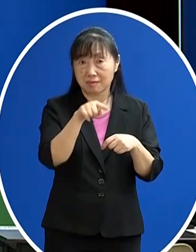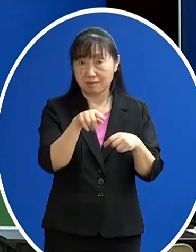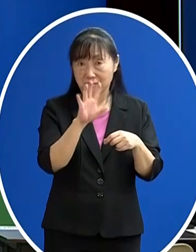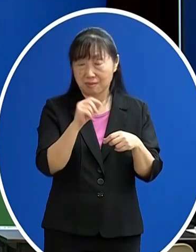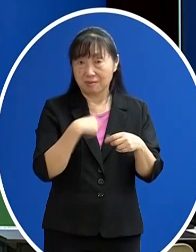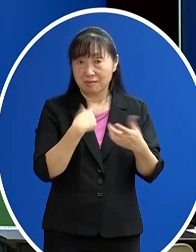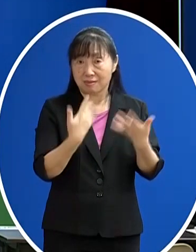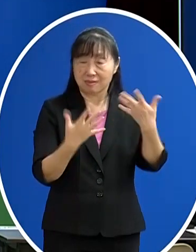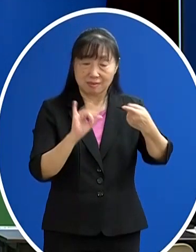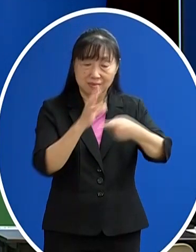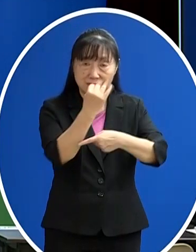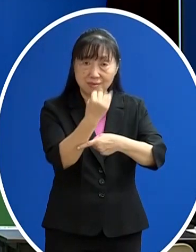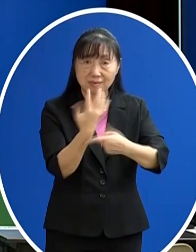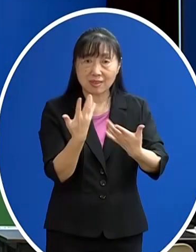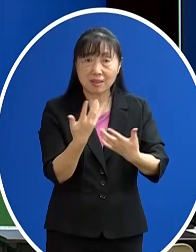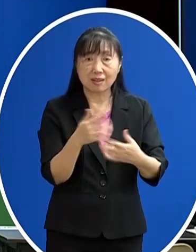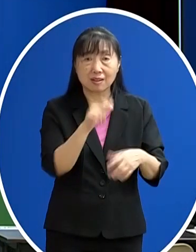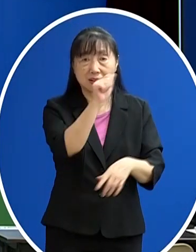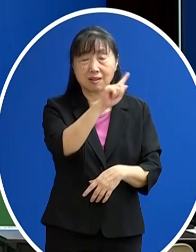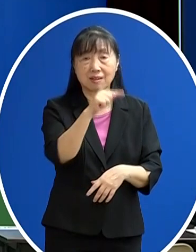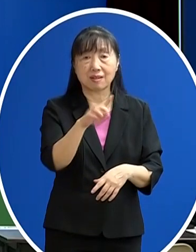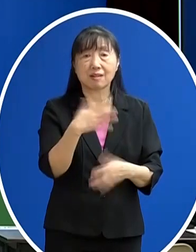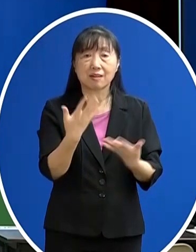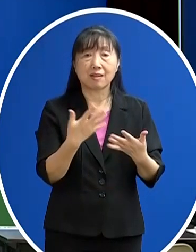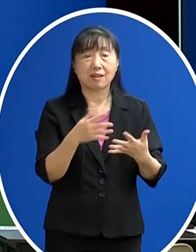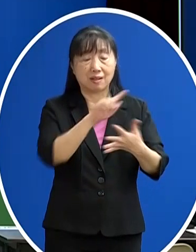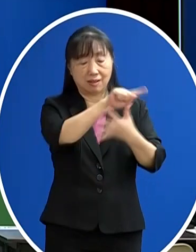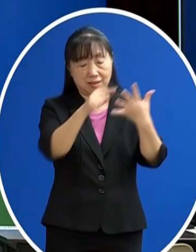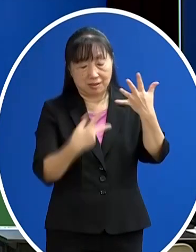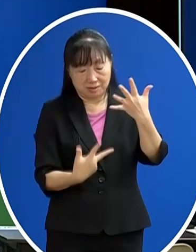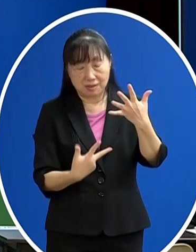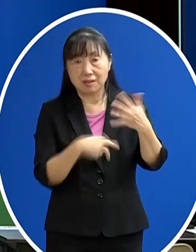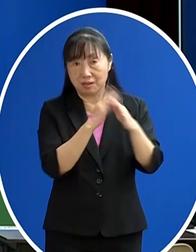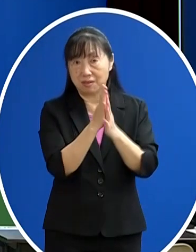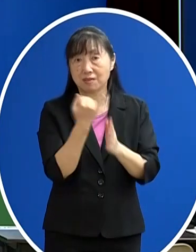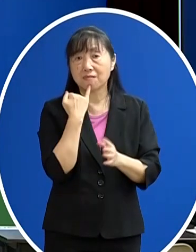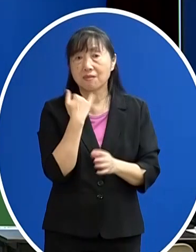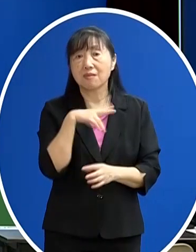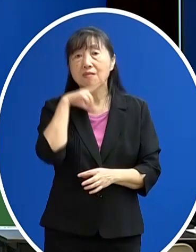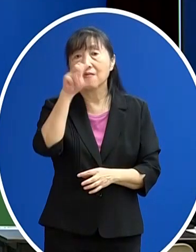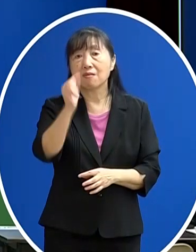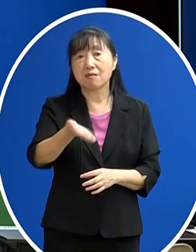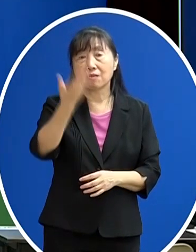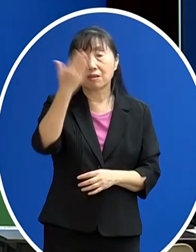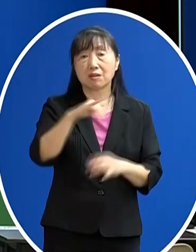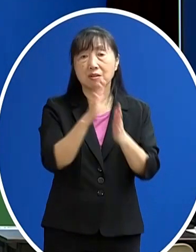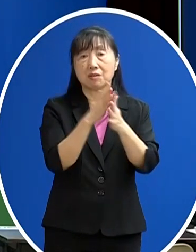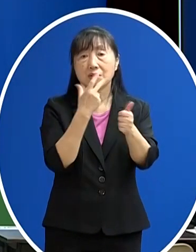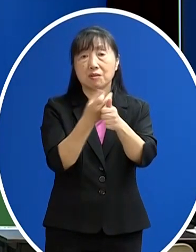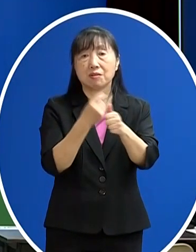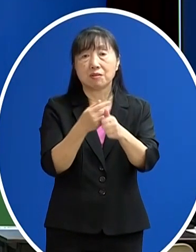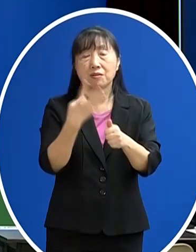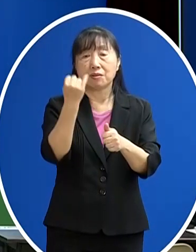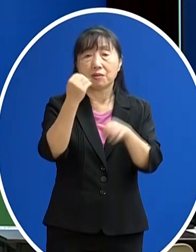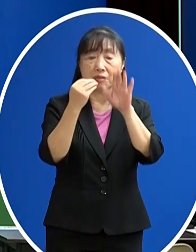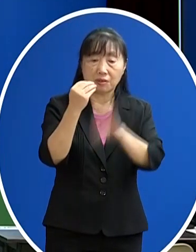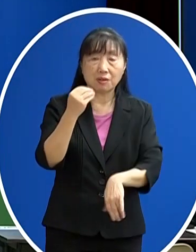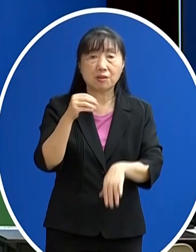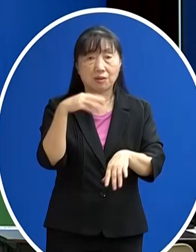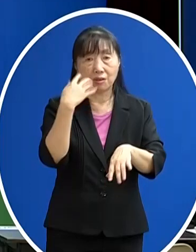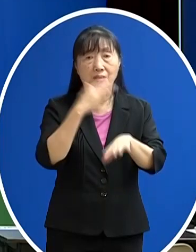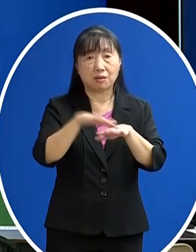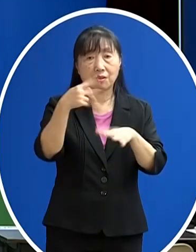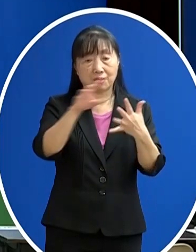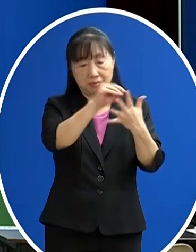成？然后AD 目前是开放到第七类，想问一下如果75岁以上的长者接种率掉到多少以下的话，我们会再往下开